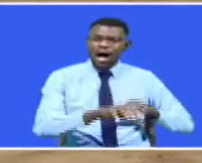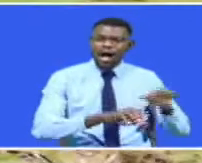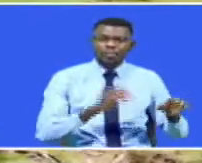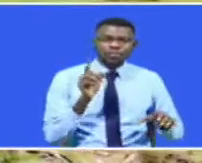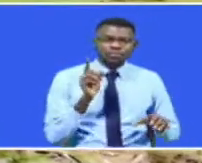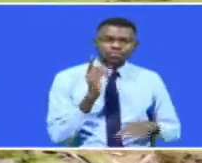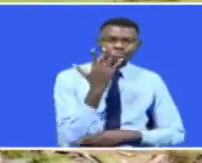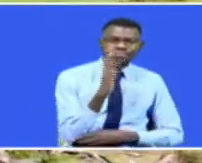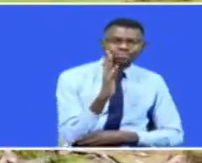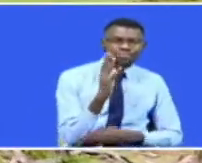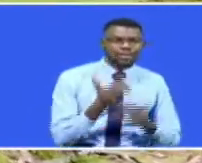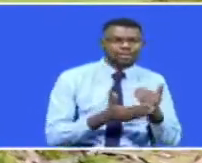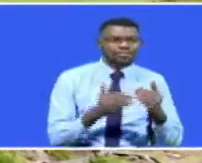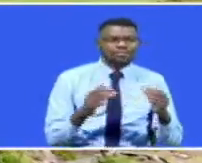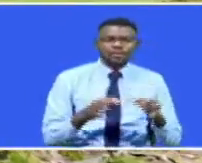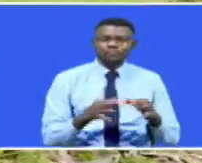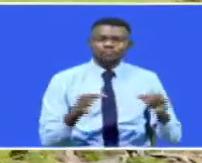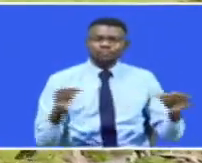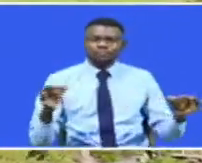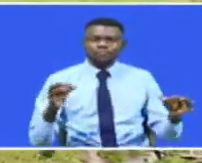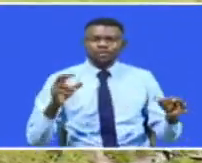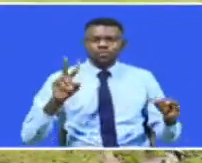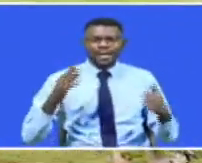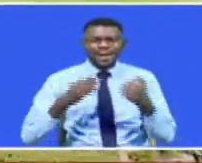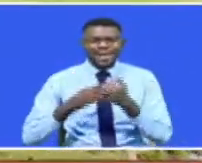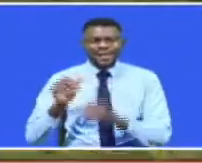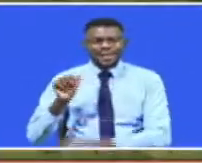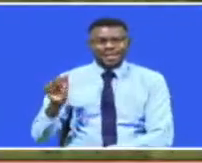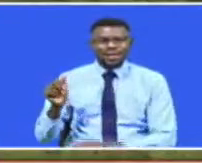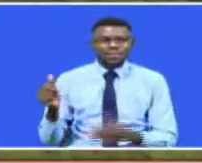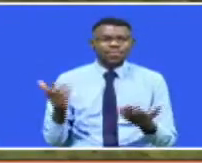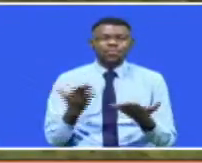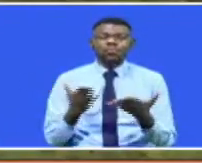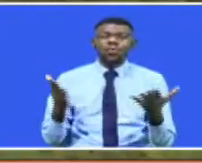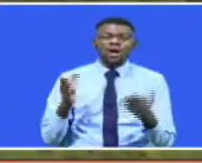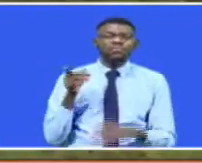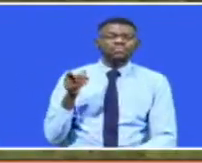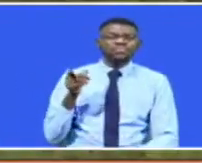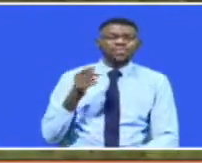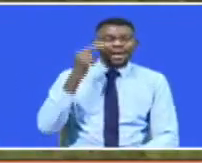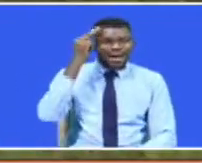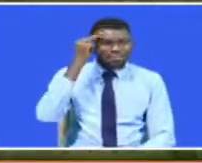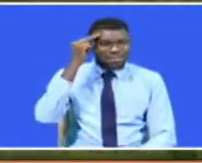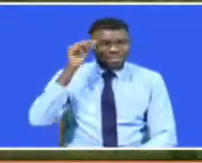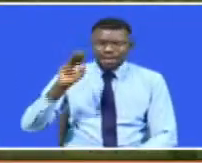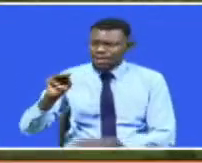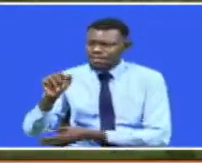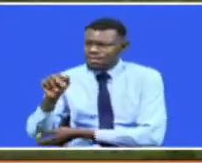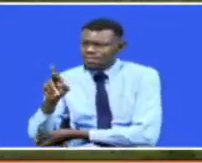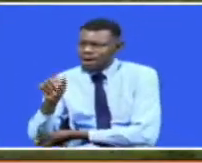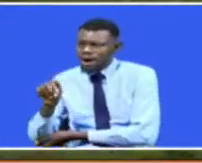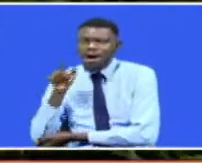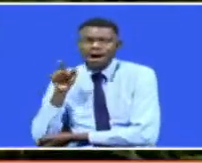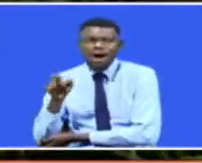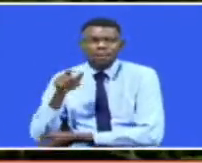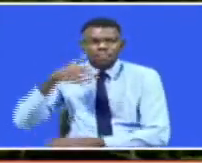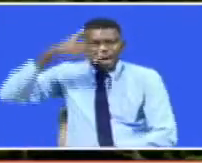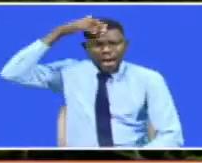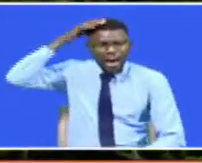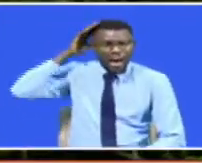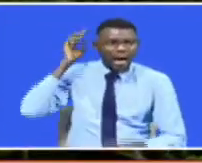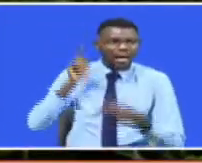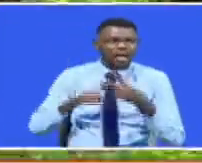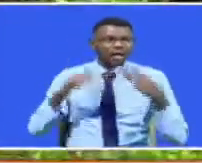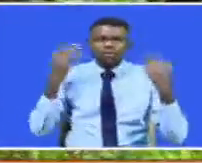ya Siana yenye ukubwa wa ekari 1029 katika mfumo wa ekolojia ya Maasai Mara, mnapatikana simba,